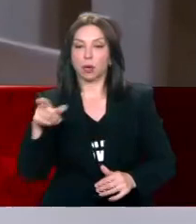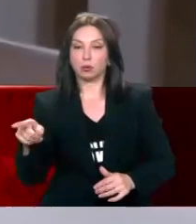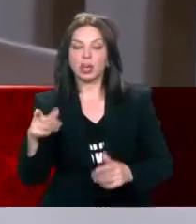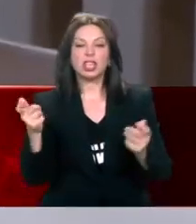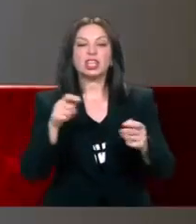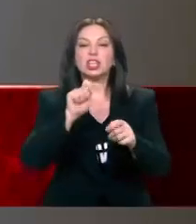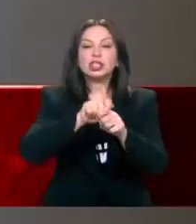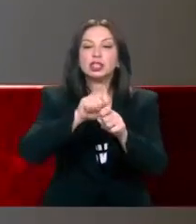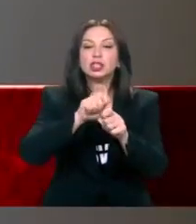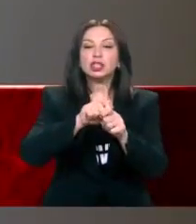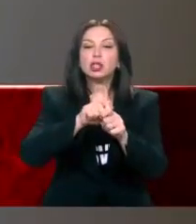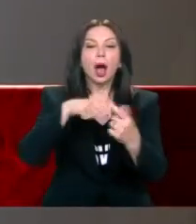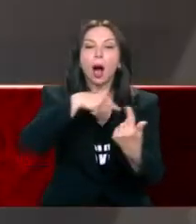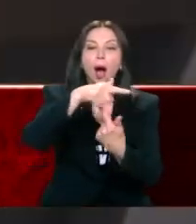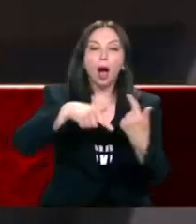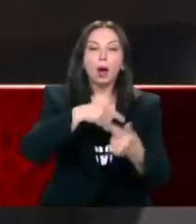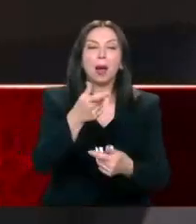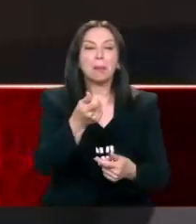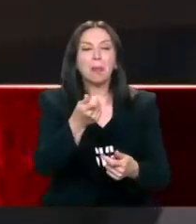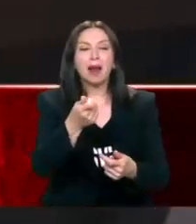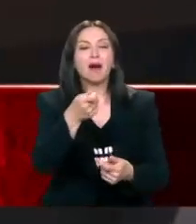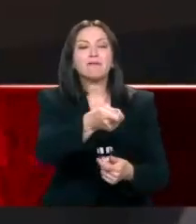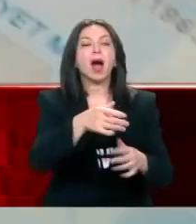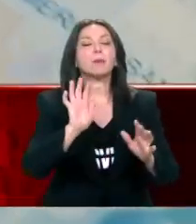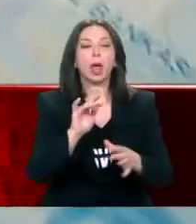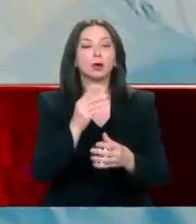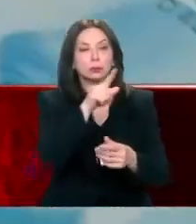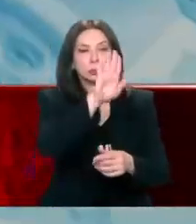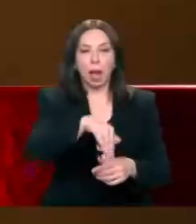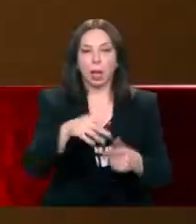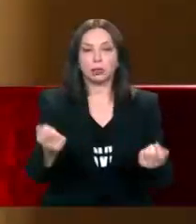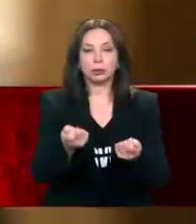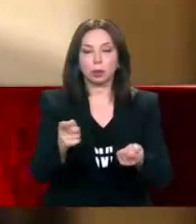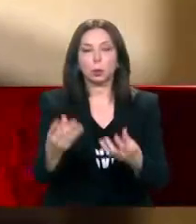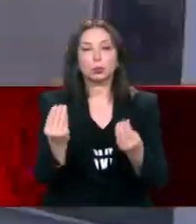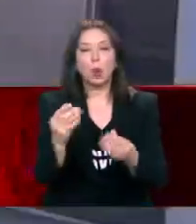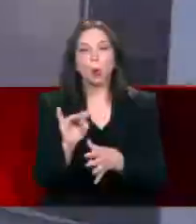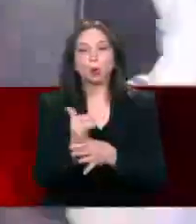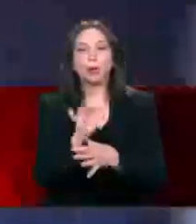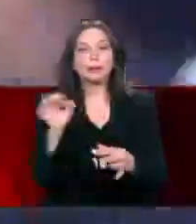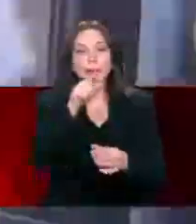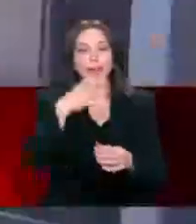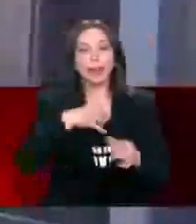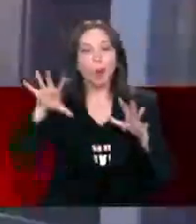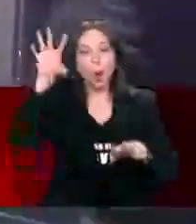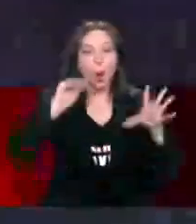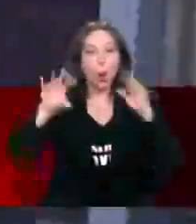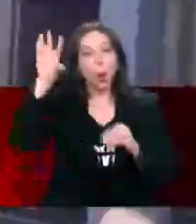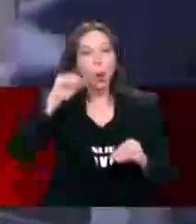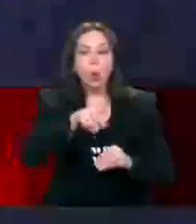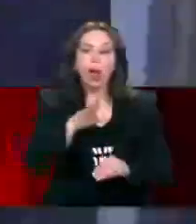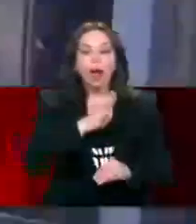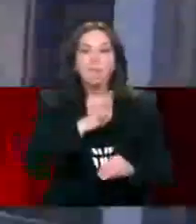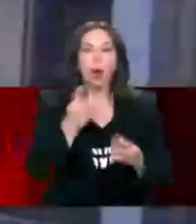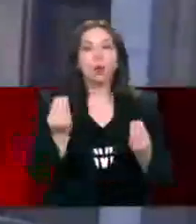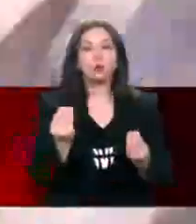arayan gençlere para yerine tecrübe vaat ediyor ve onları ücretsiz çalıştırıyor. Siz burayı iyi gösterin, iyi yapın,